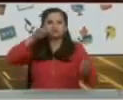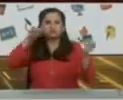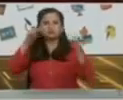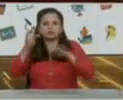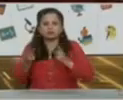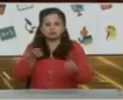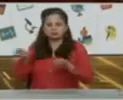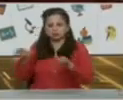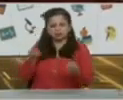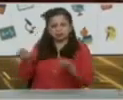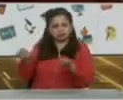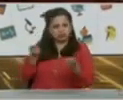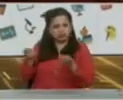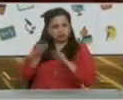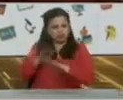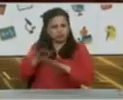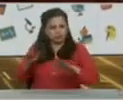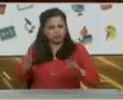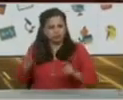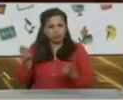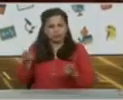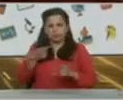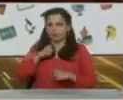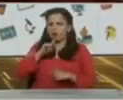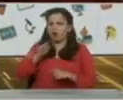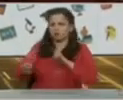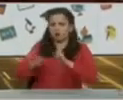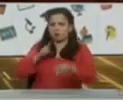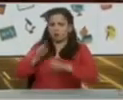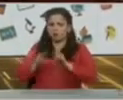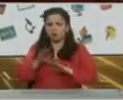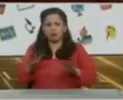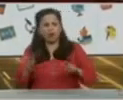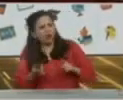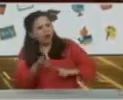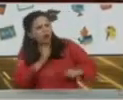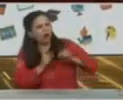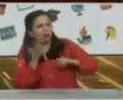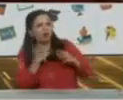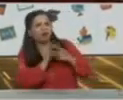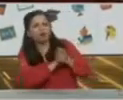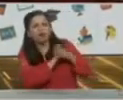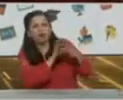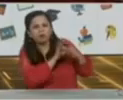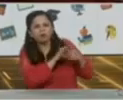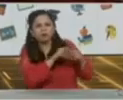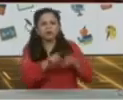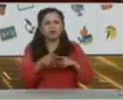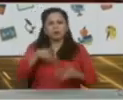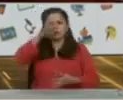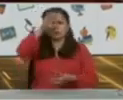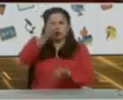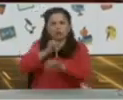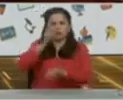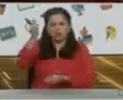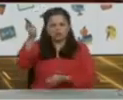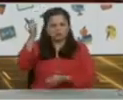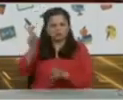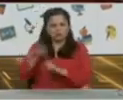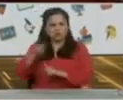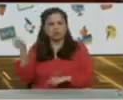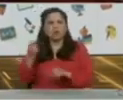रहकर बच्चे के इंस्ट्रक्टर बन जाते हैं और कभी कभी इंस्पेक्टर भी बन जाते हैं।